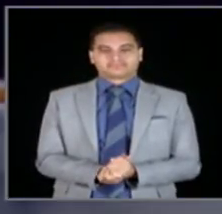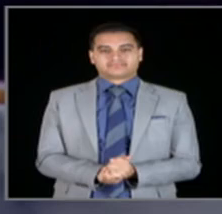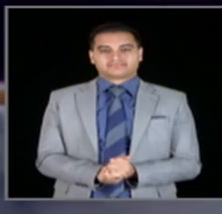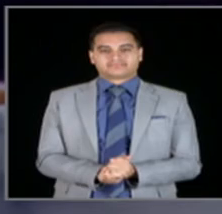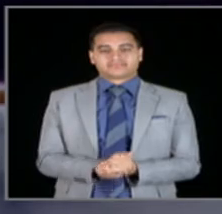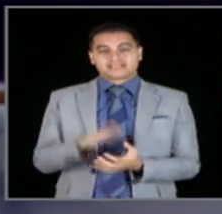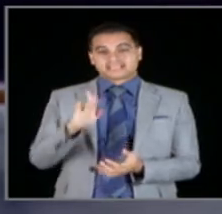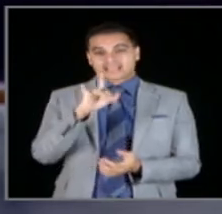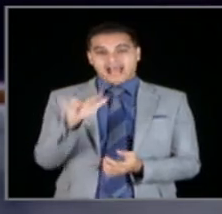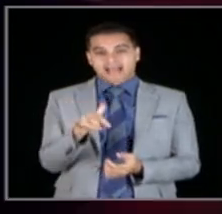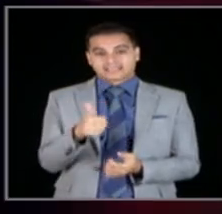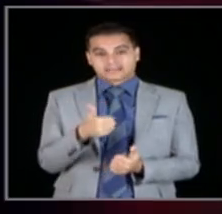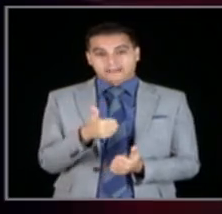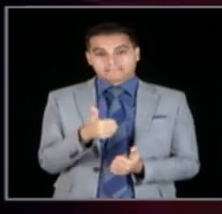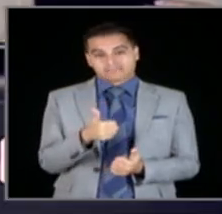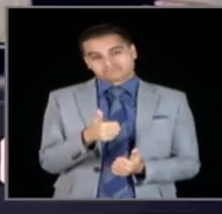سالي تمام؟